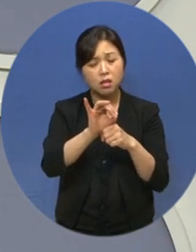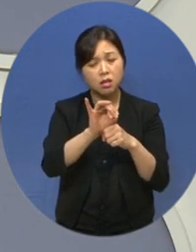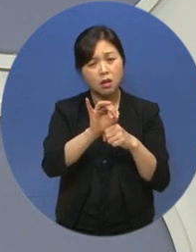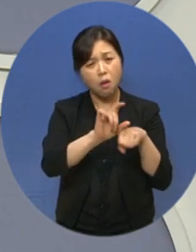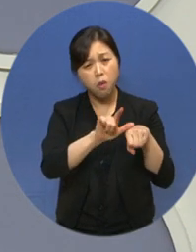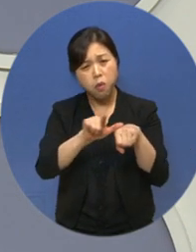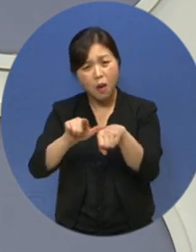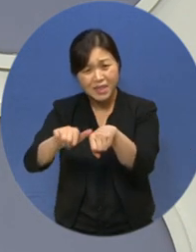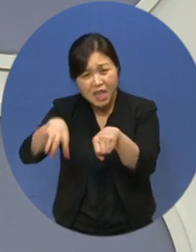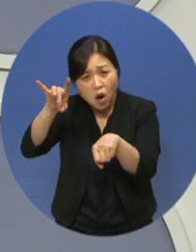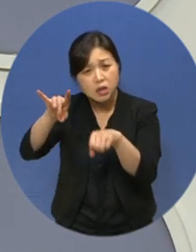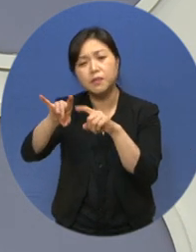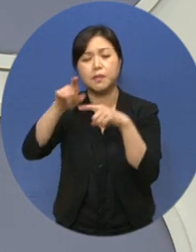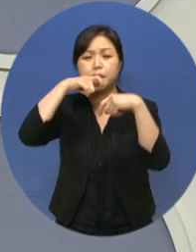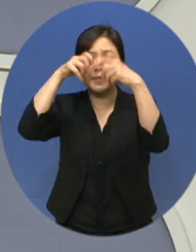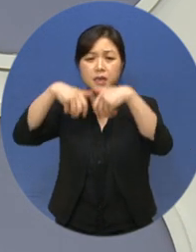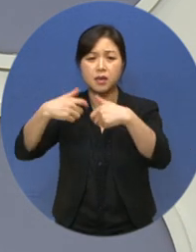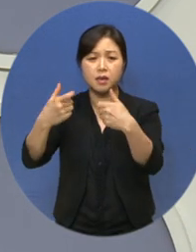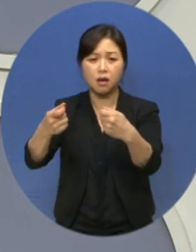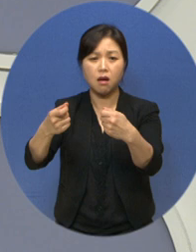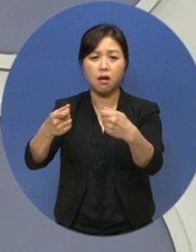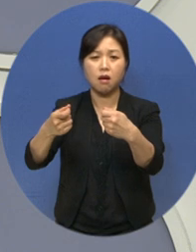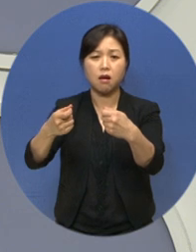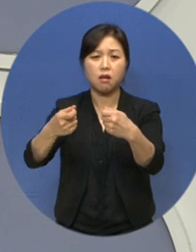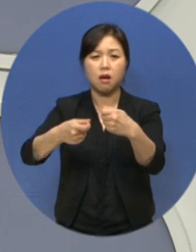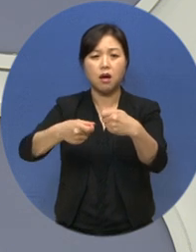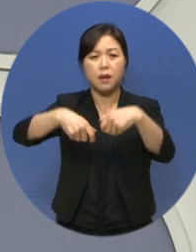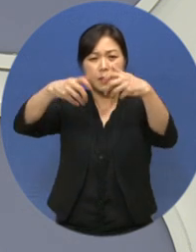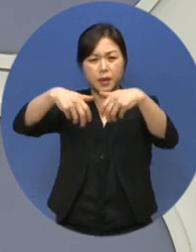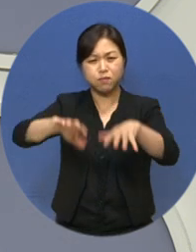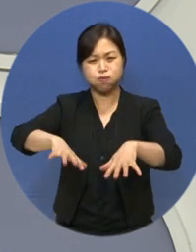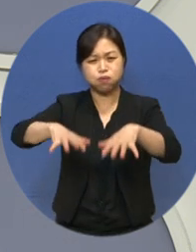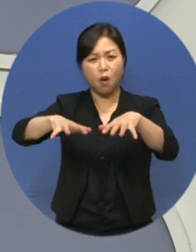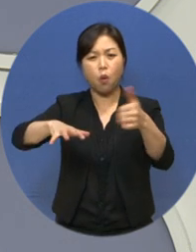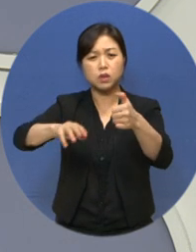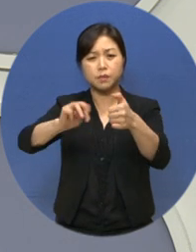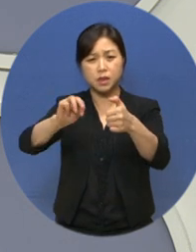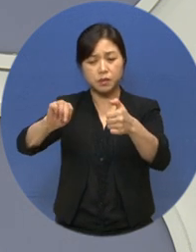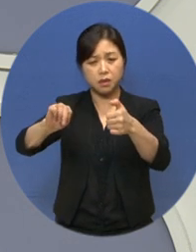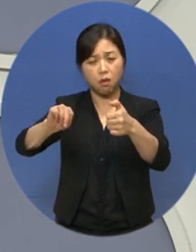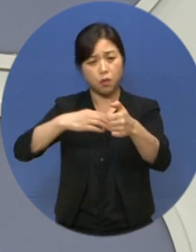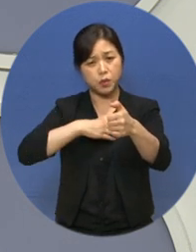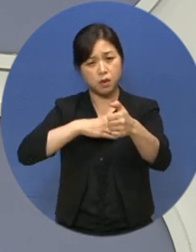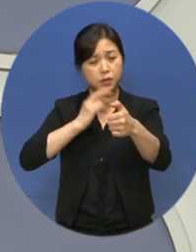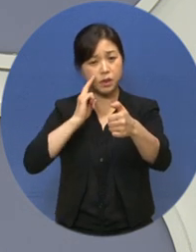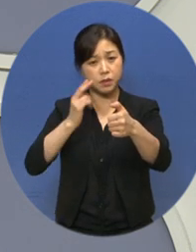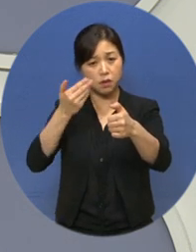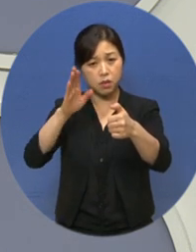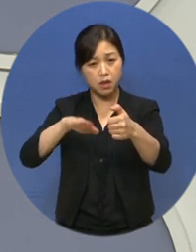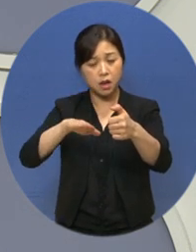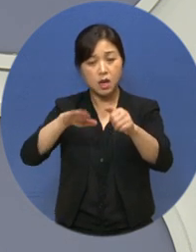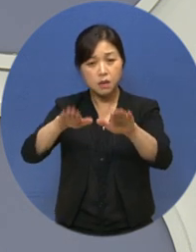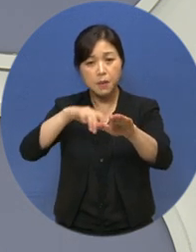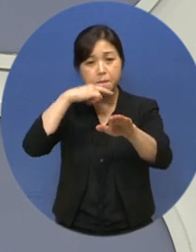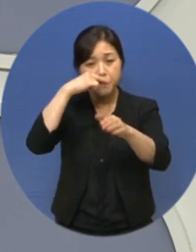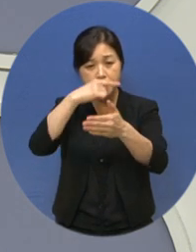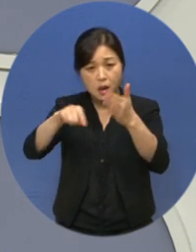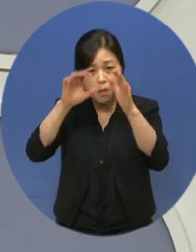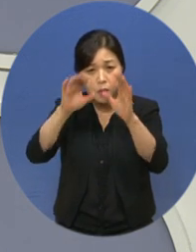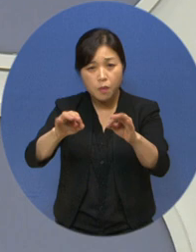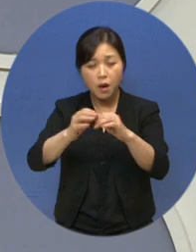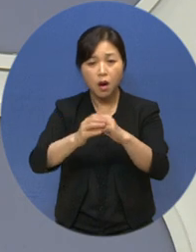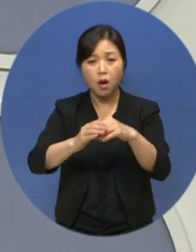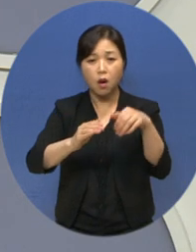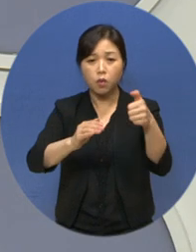쉬 우량 의한 55 위가 너무 굉장히 위험한데 이번 그 피와 같은 경우는 50ma 85 미리 뭐 흥